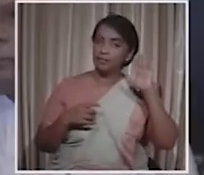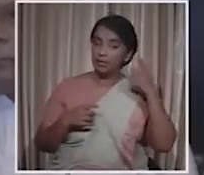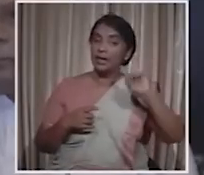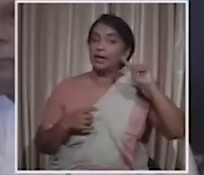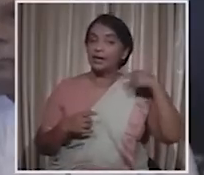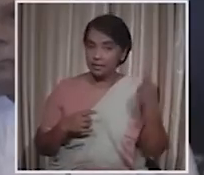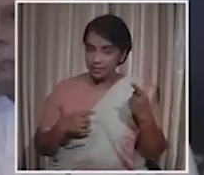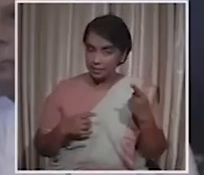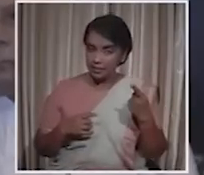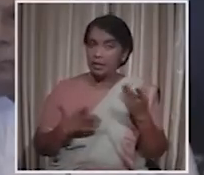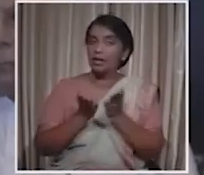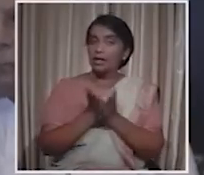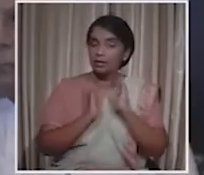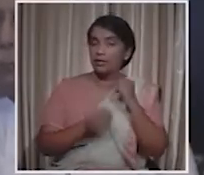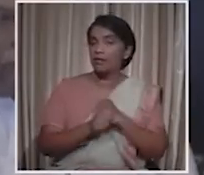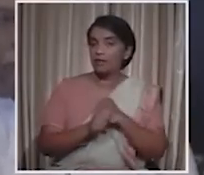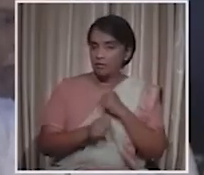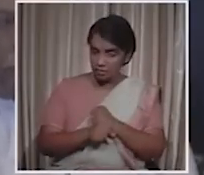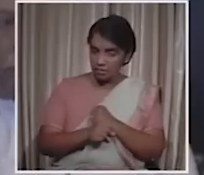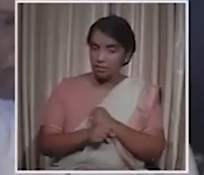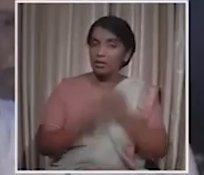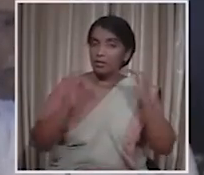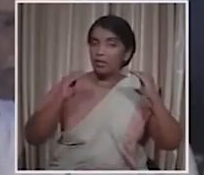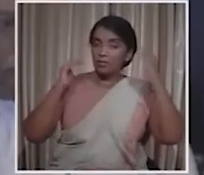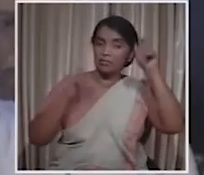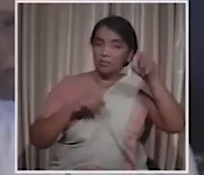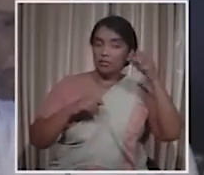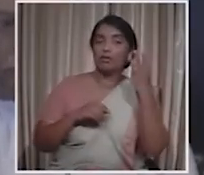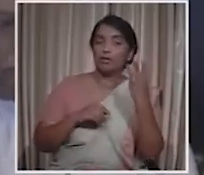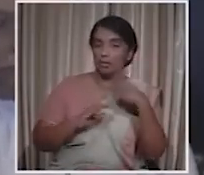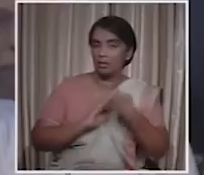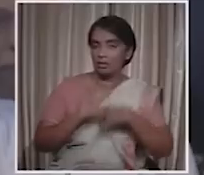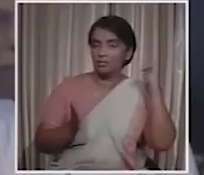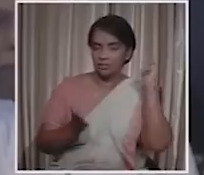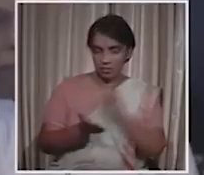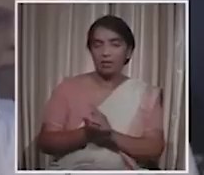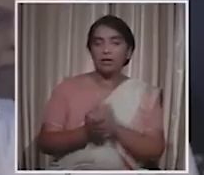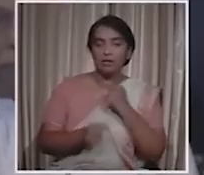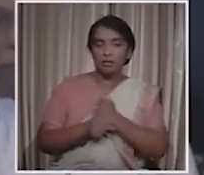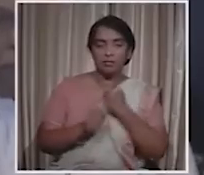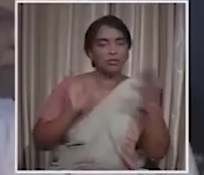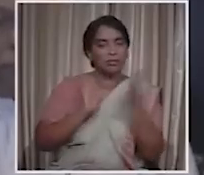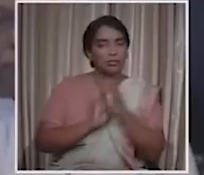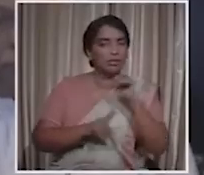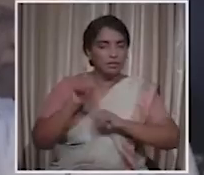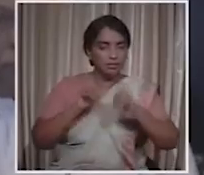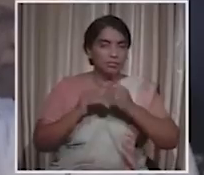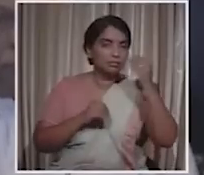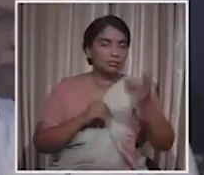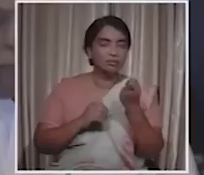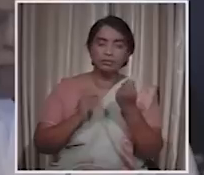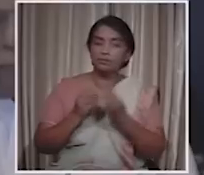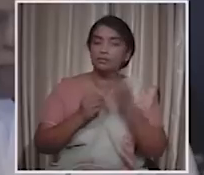හෙට ඉන්දියාවේ ආණ්ඩුවෙන් උසස් නිලධාරීන් 3 දෙනෙක් එනවා. ආණ්ඩුවක කතා කරන්නේ ඊළඟ මුදල්